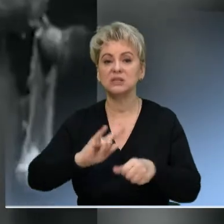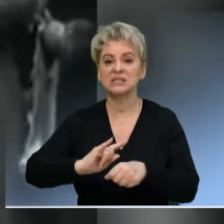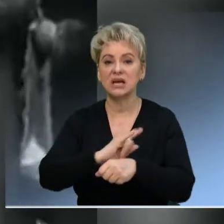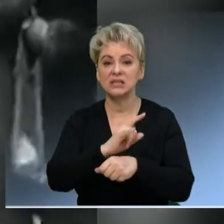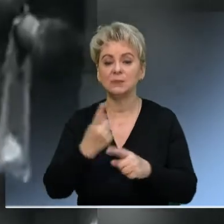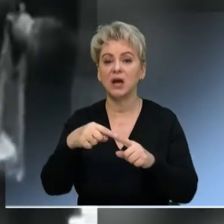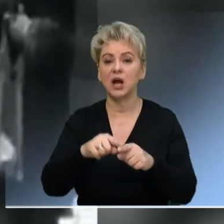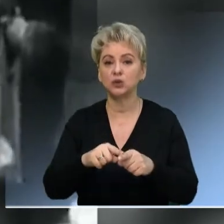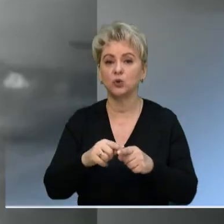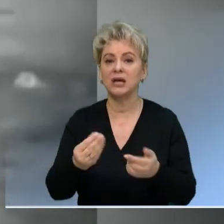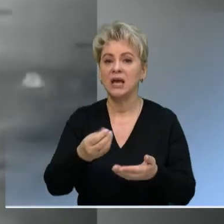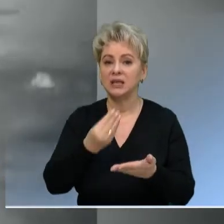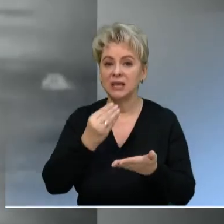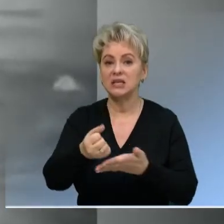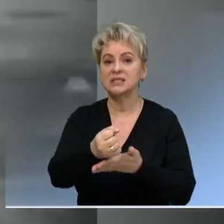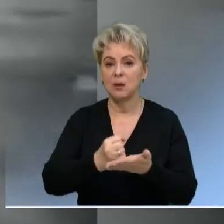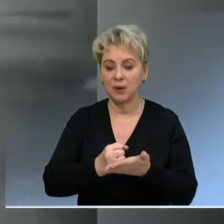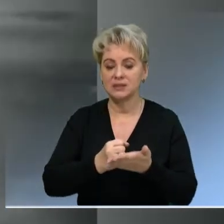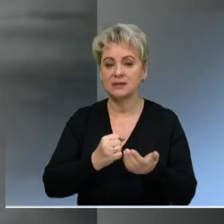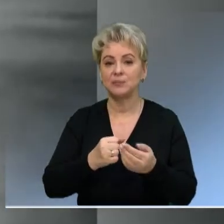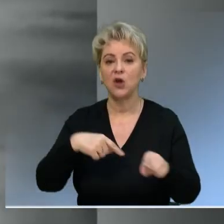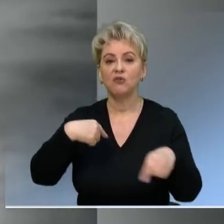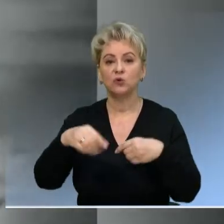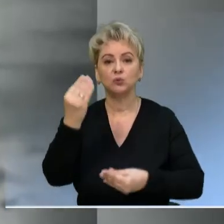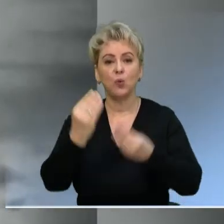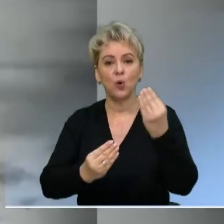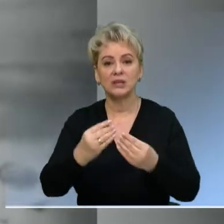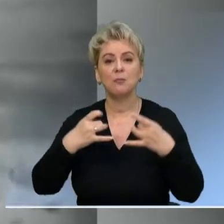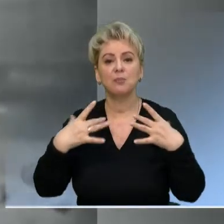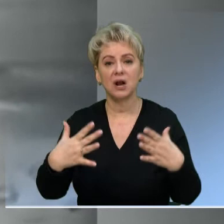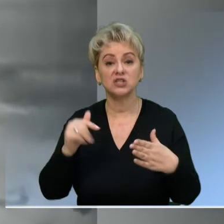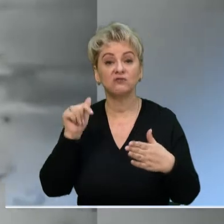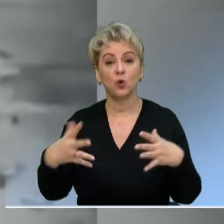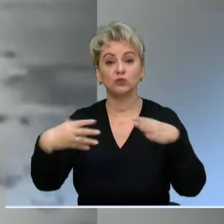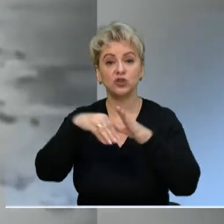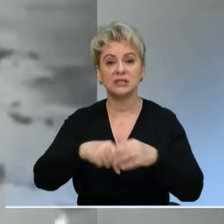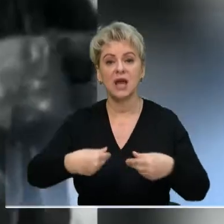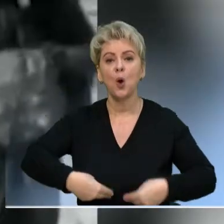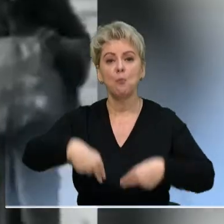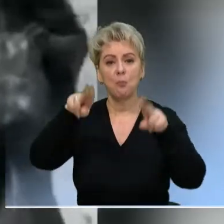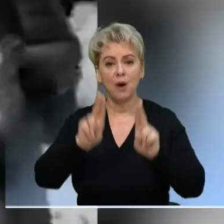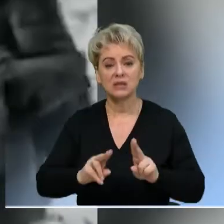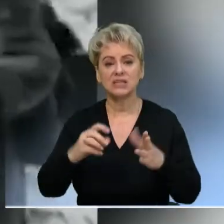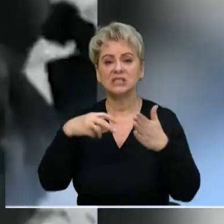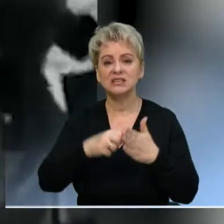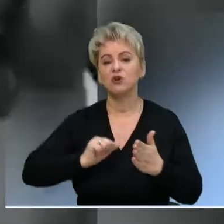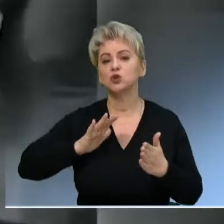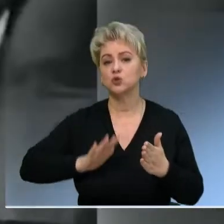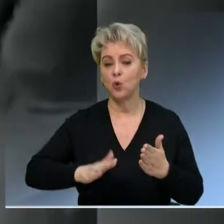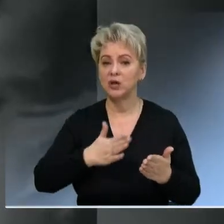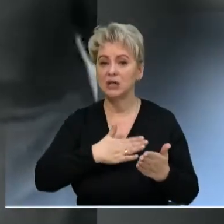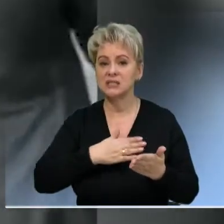крысами, которые доедали и без того скудные запасы. Футбольные матчи и праздники, в том числе Пасха, символы стойкости